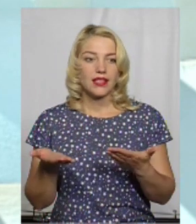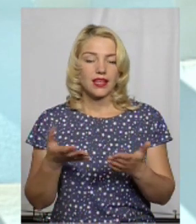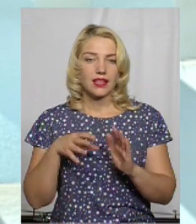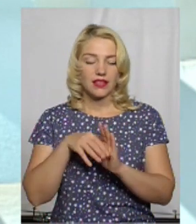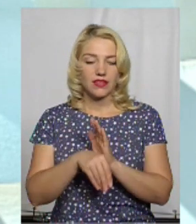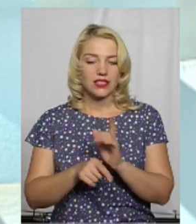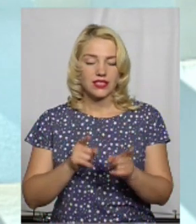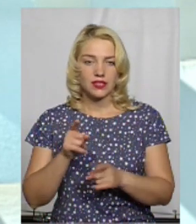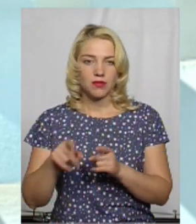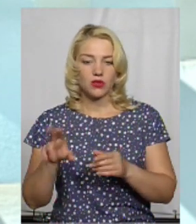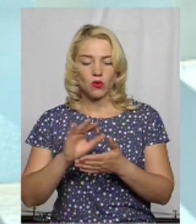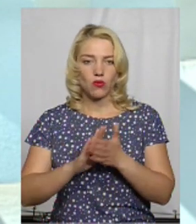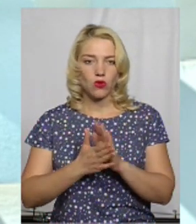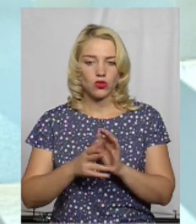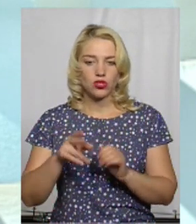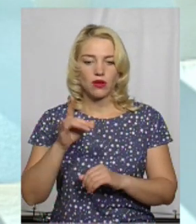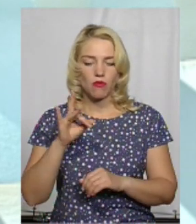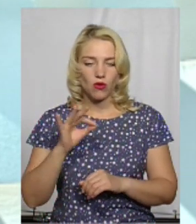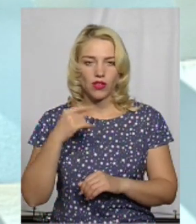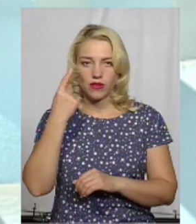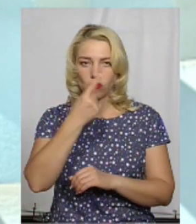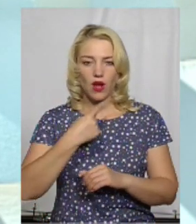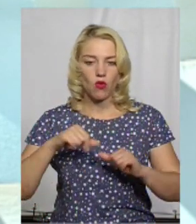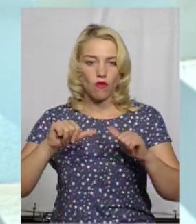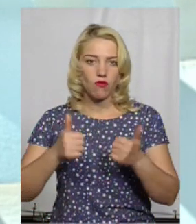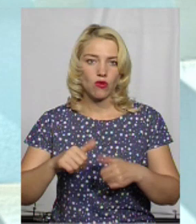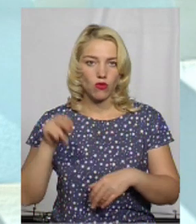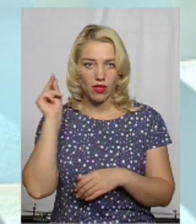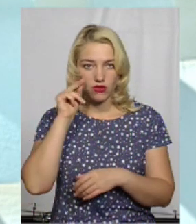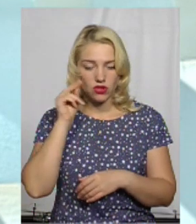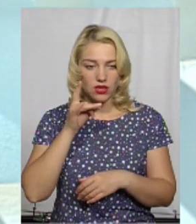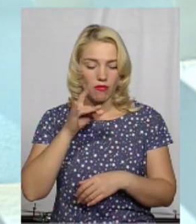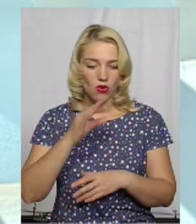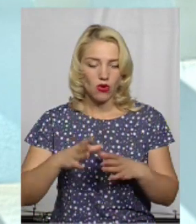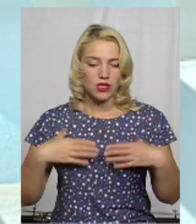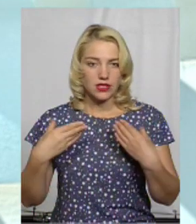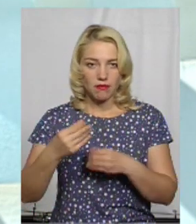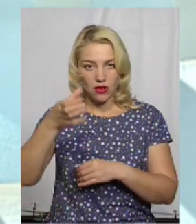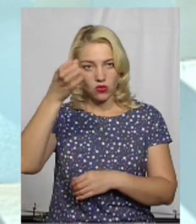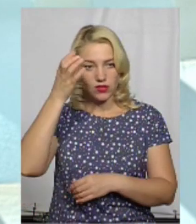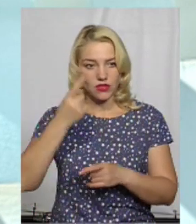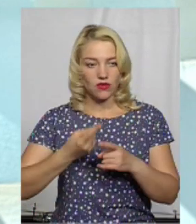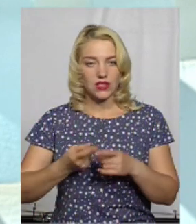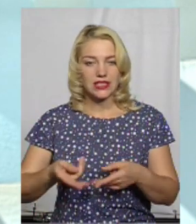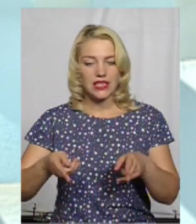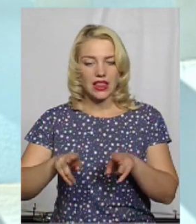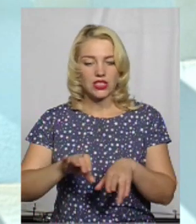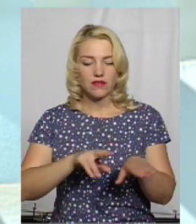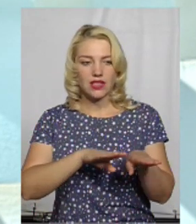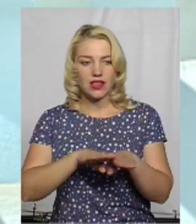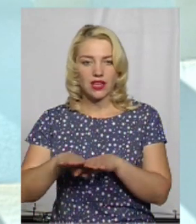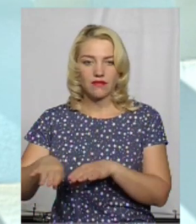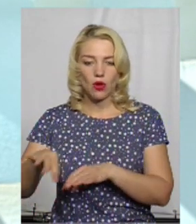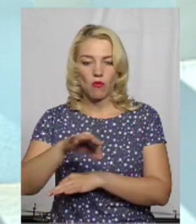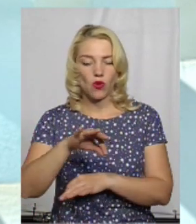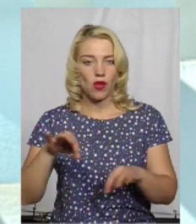вносив зміни до положення про індивідуальну форму навчання, і, зокрема, про сімейну освіту, він залишився на рівні